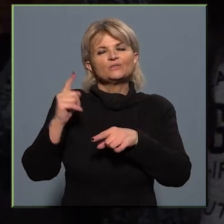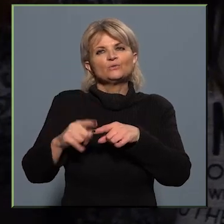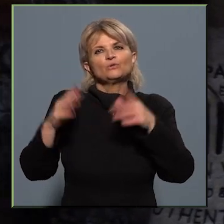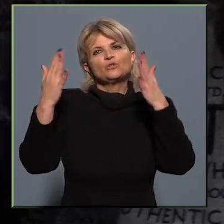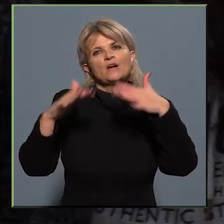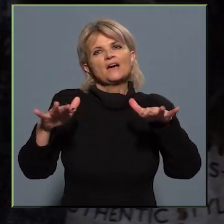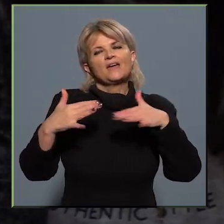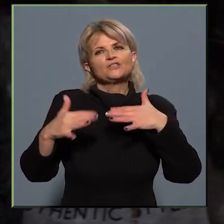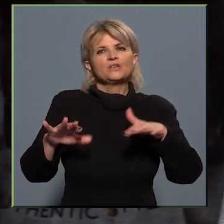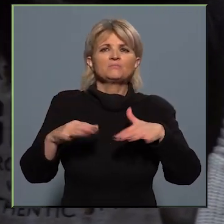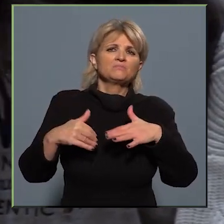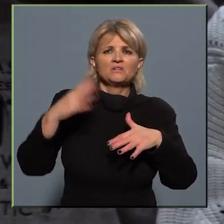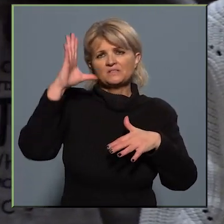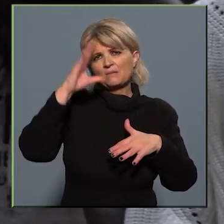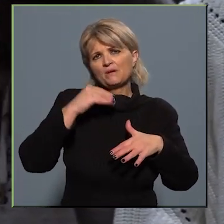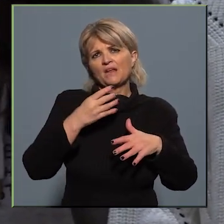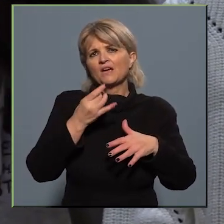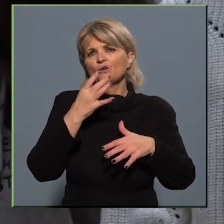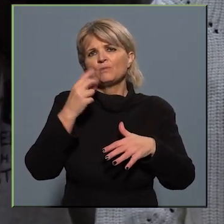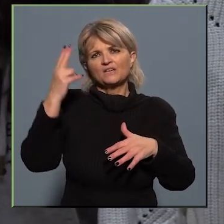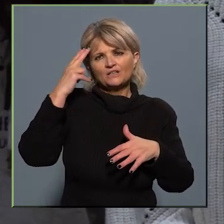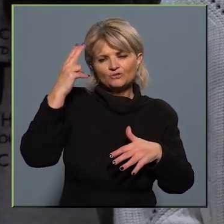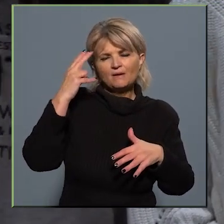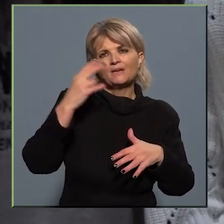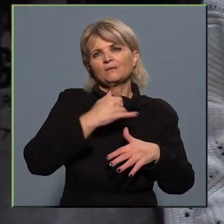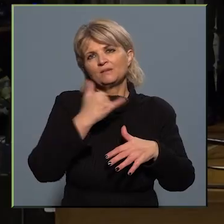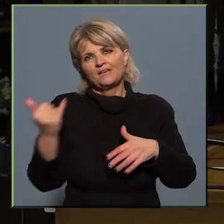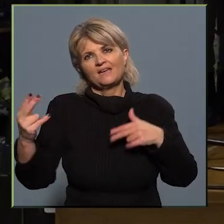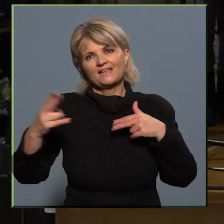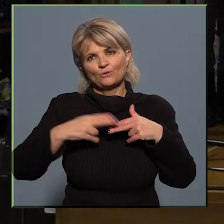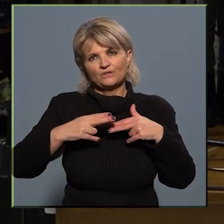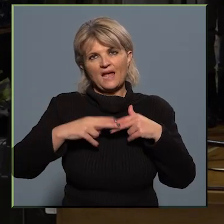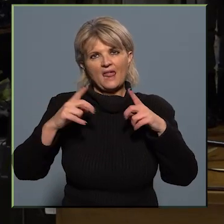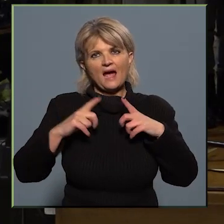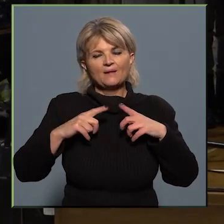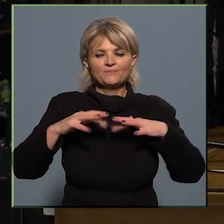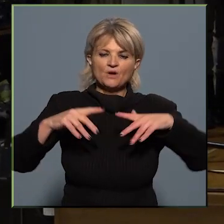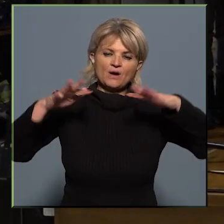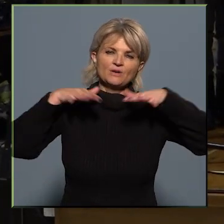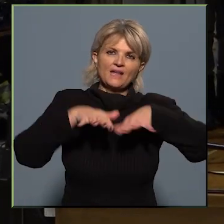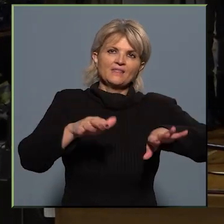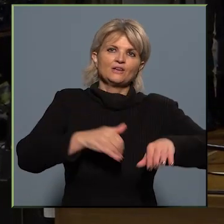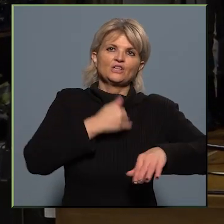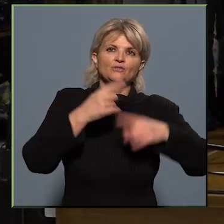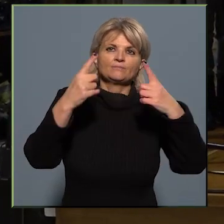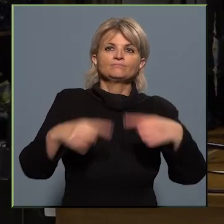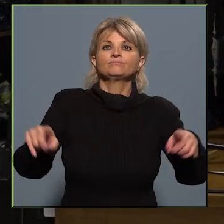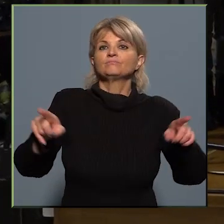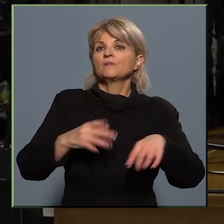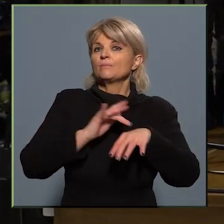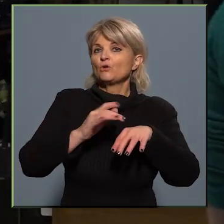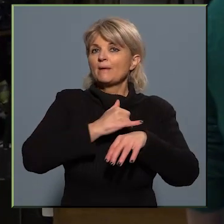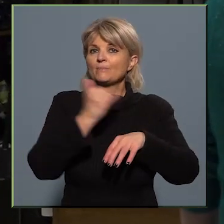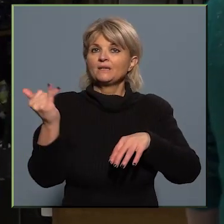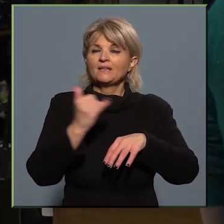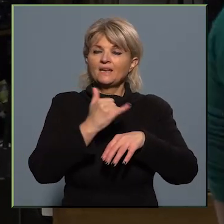kicsit populárisabb műfaj, ami mindenkihez még közelebb állhat. A harmat általános iskola kórusa igyekszik minden évben